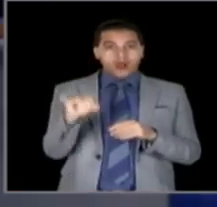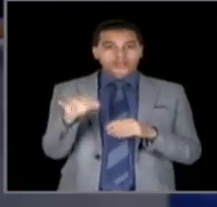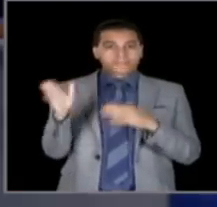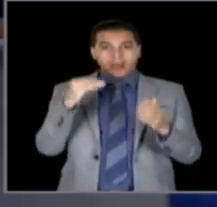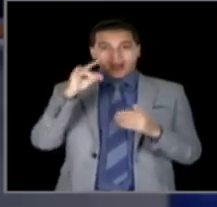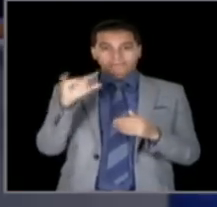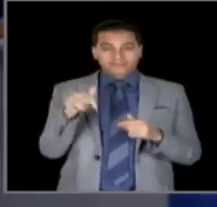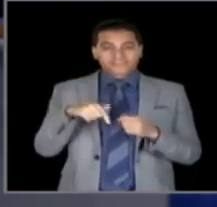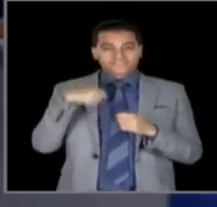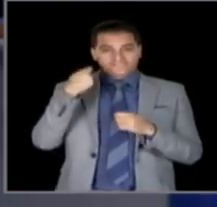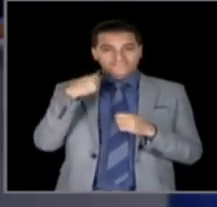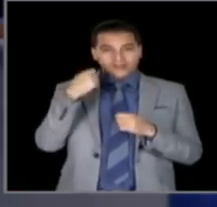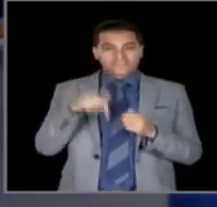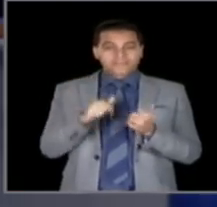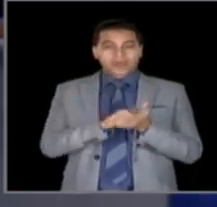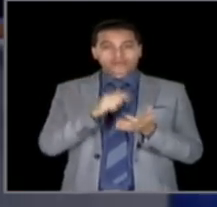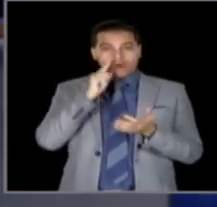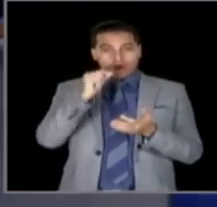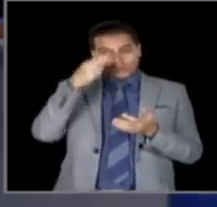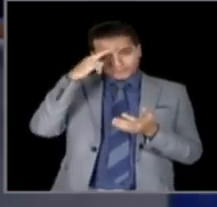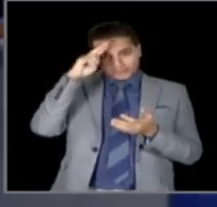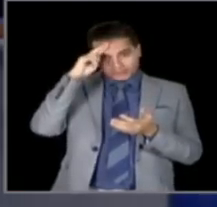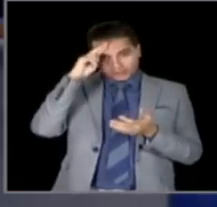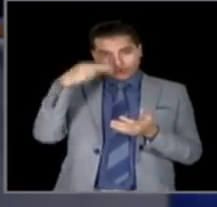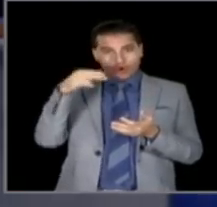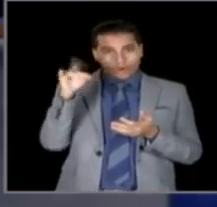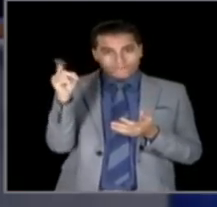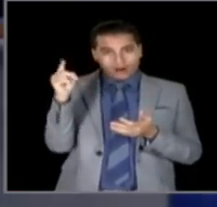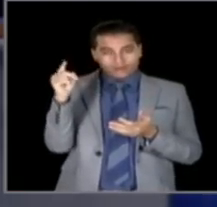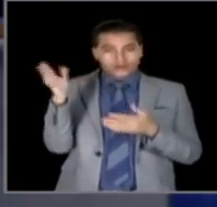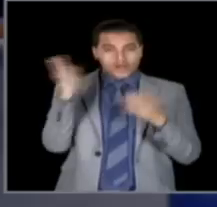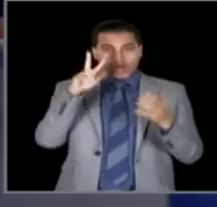فيلم في بيتنا رجل؟ طبعا عمر الشريف.